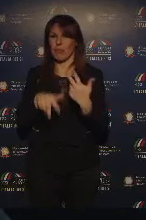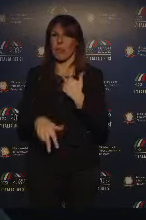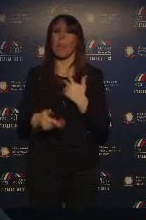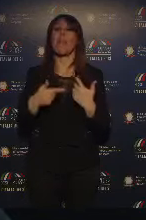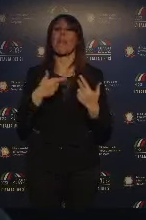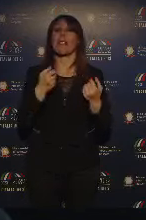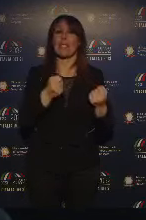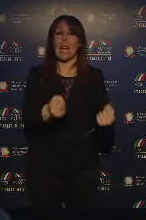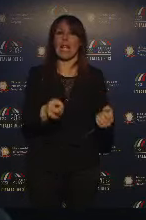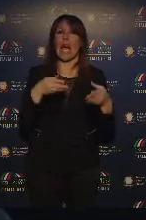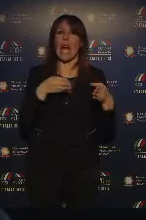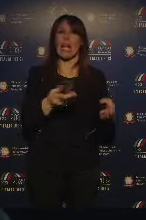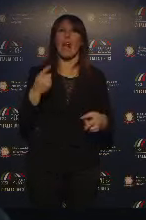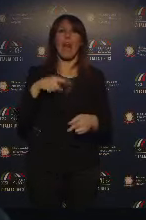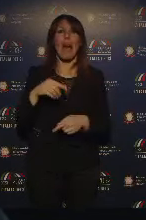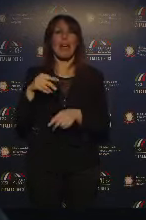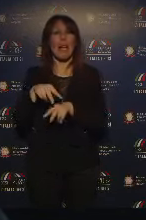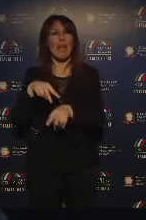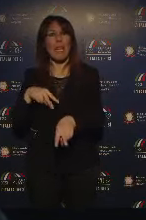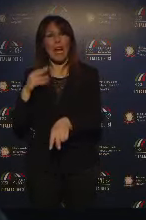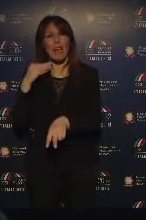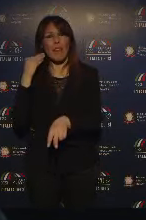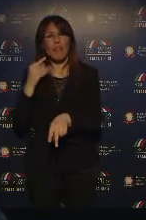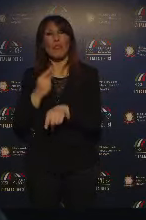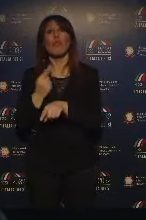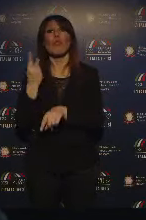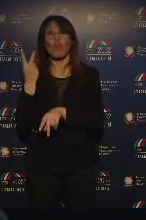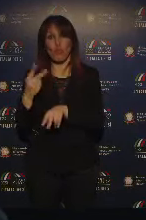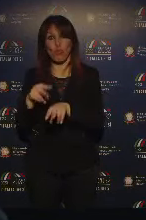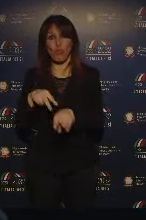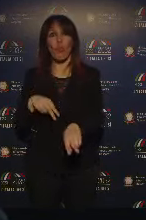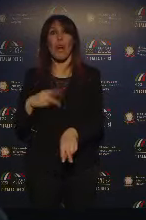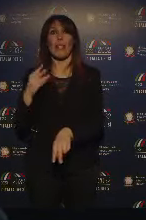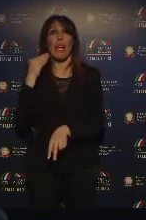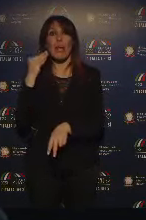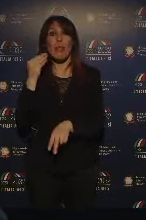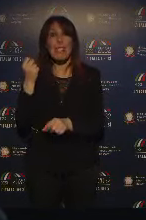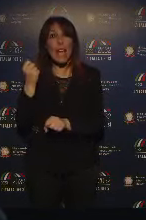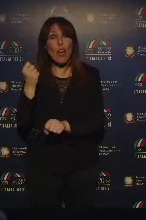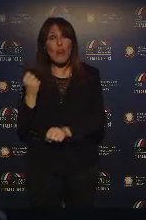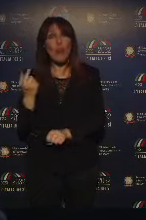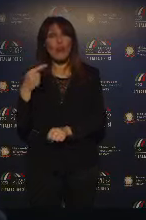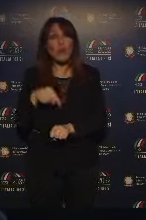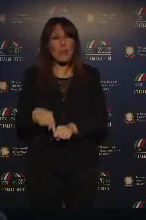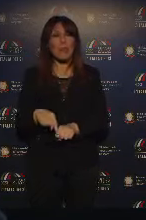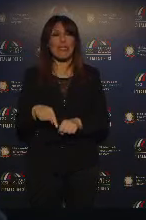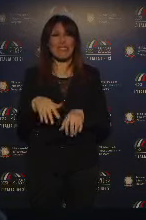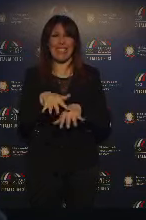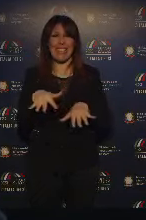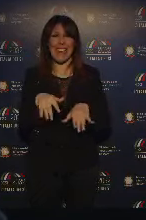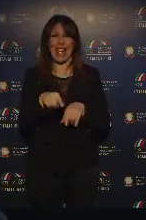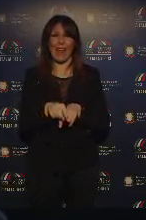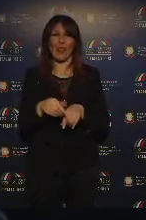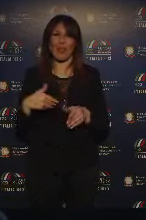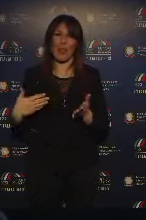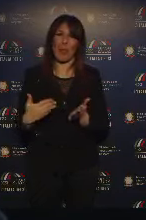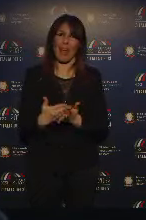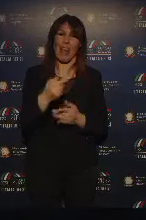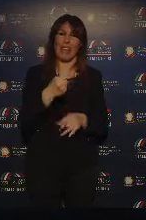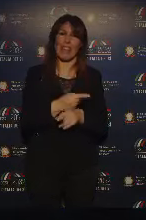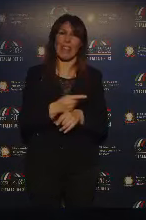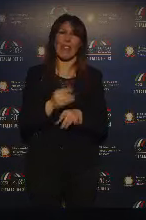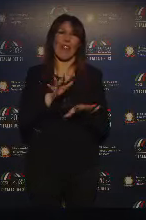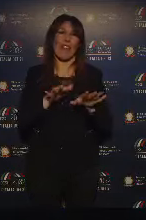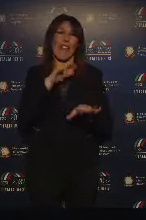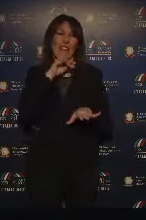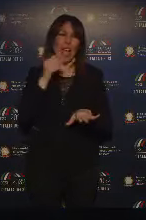quindi la decarbonizzazione dello stretto passa da lì Queste sono Stime vecchie che sono in corso di aggiornamento però per darvi